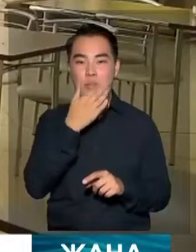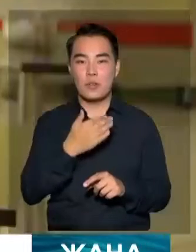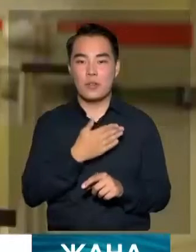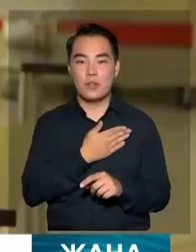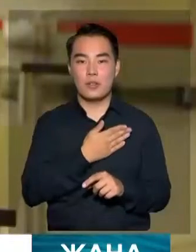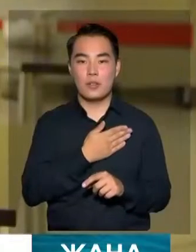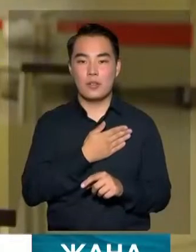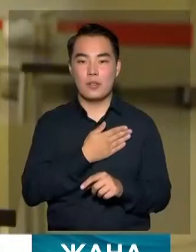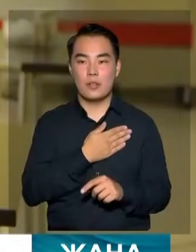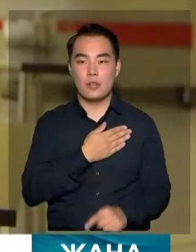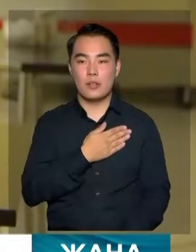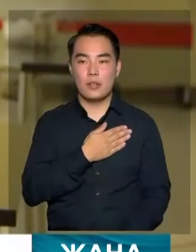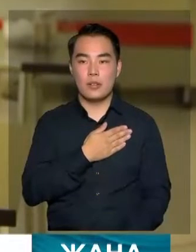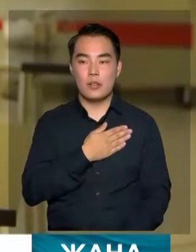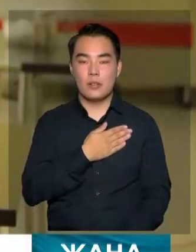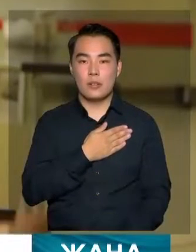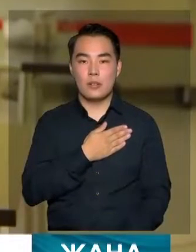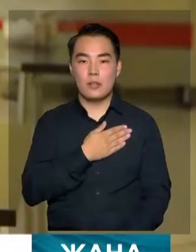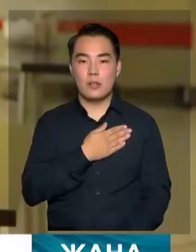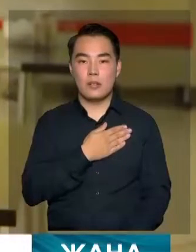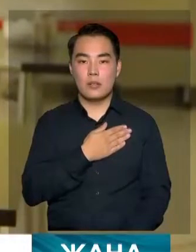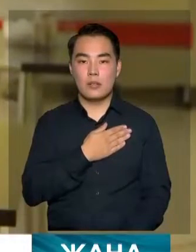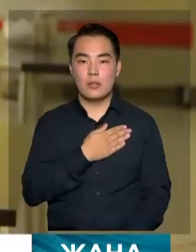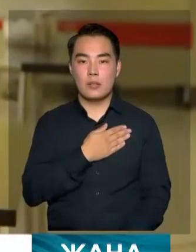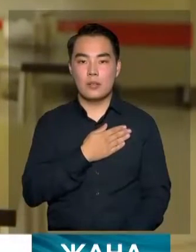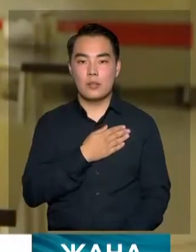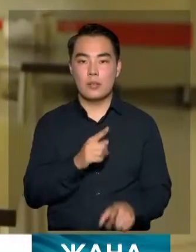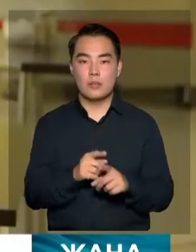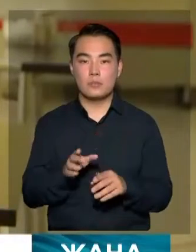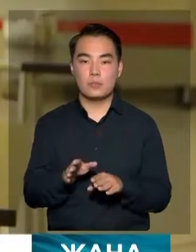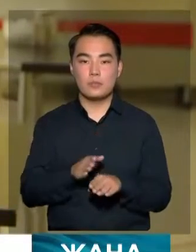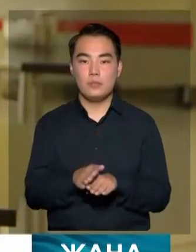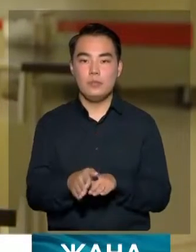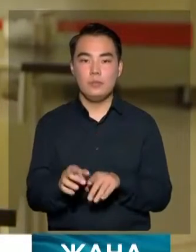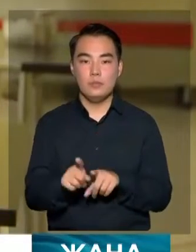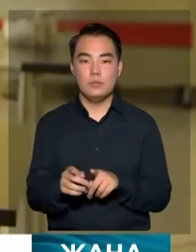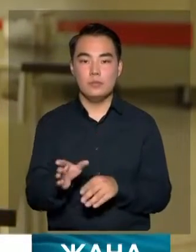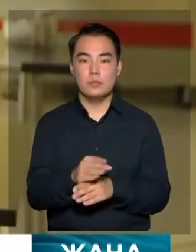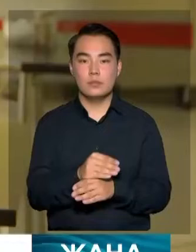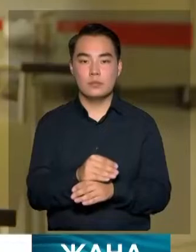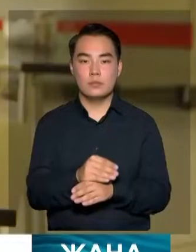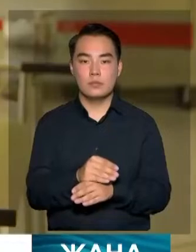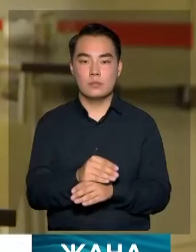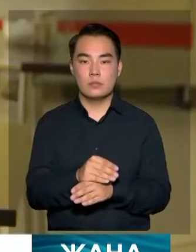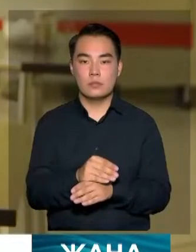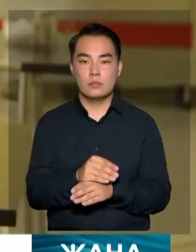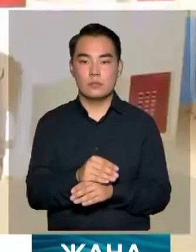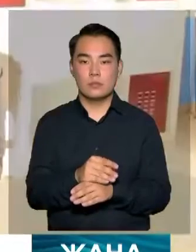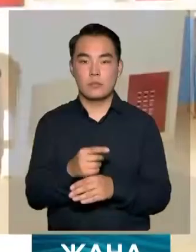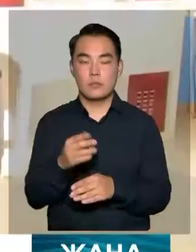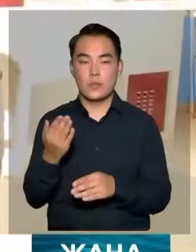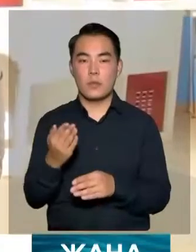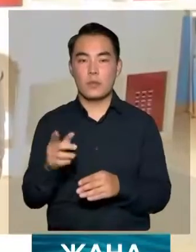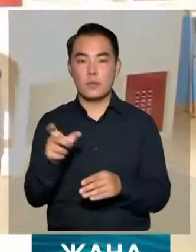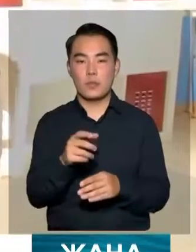ұнайды, барсақ өте едемді. Жалпы, балы қазақ ет, қазақ тамақ қата ұнайды.